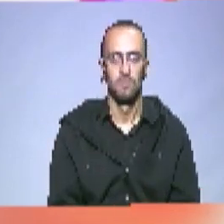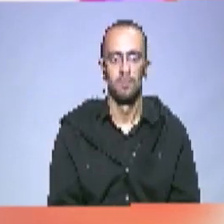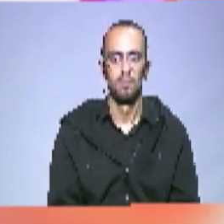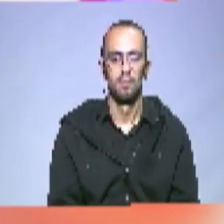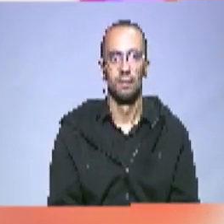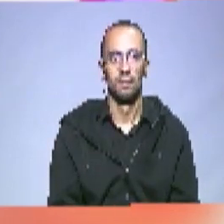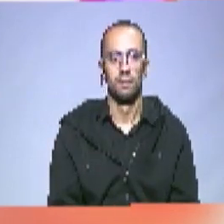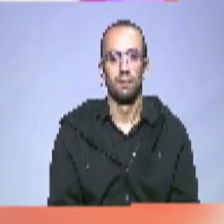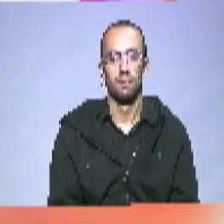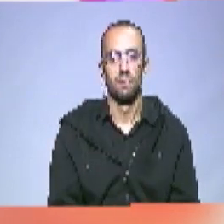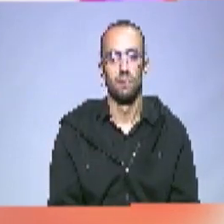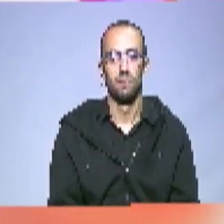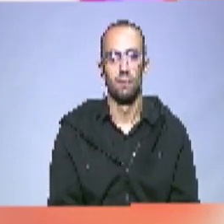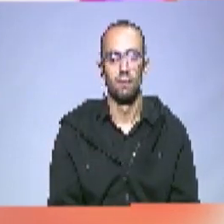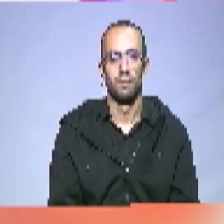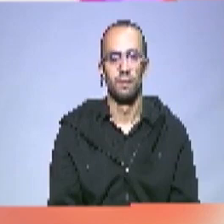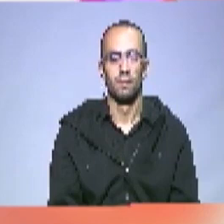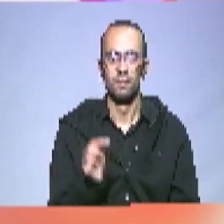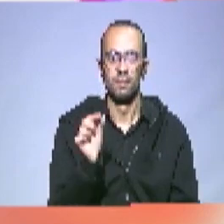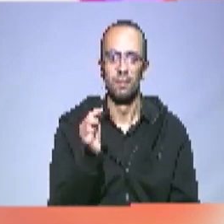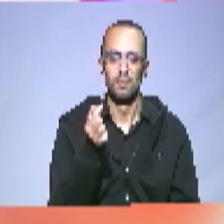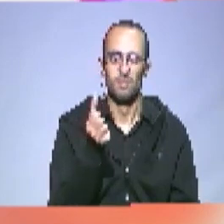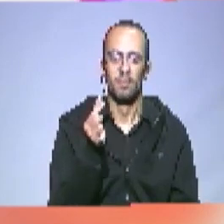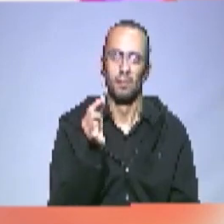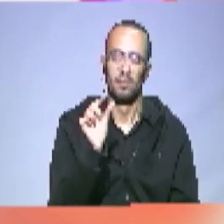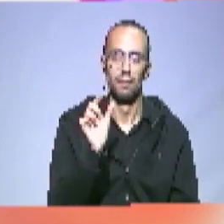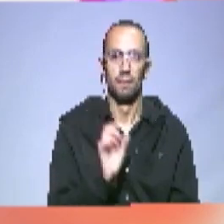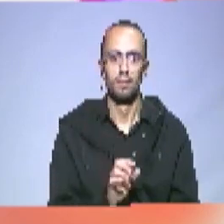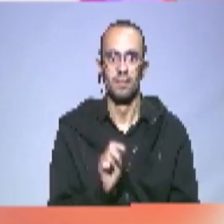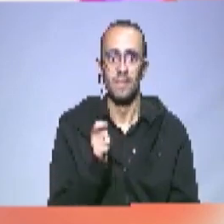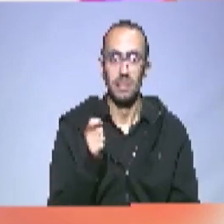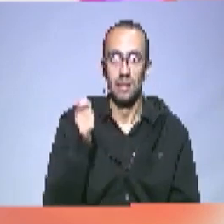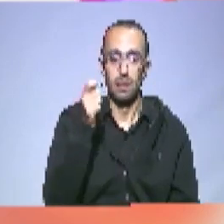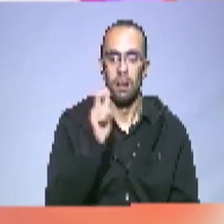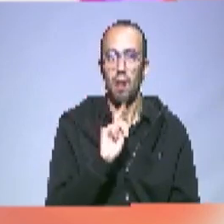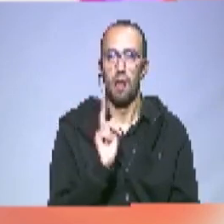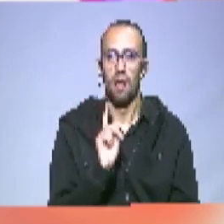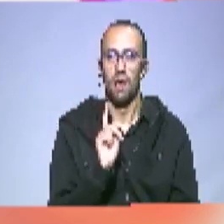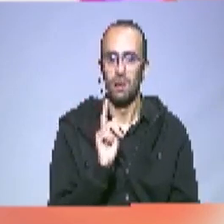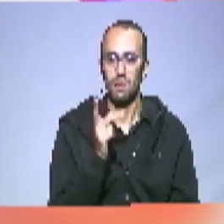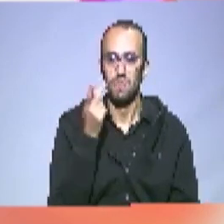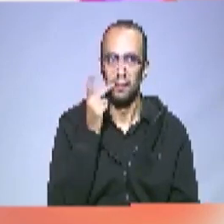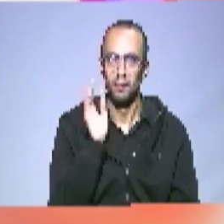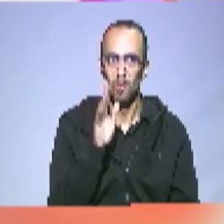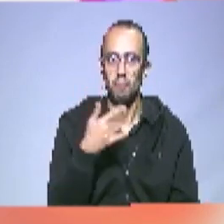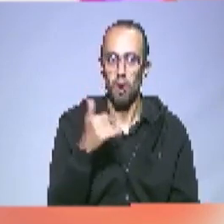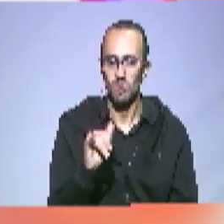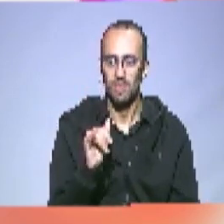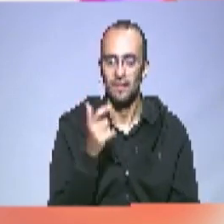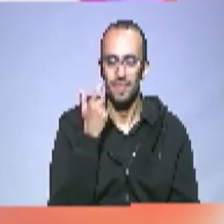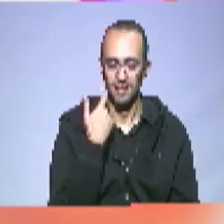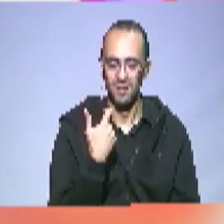وادي الربع بتاعها اهو، حبة صغيرين ونتوصى، بس ما نتوصاش قوي في المقادير عشان ممكن تبوظ.